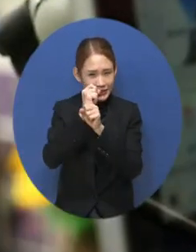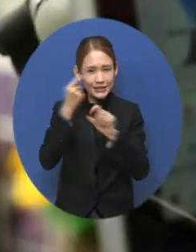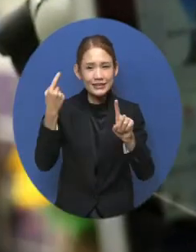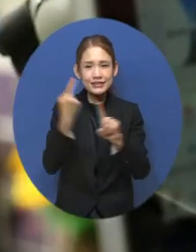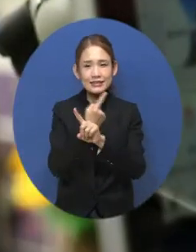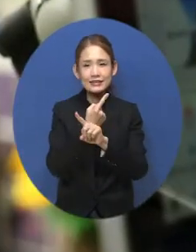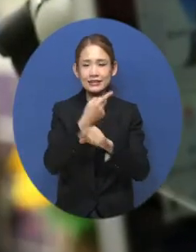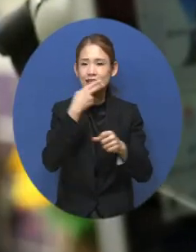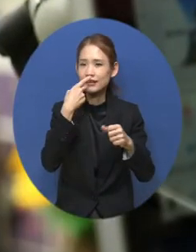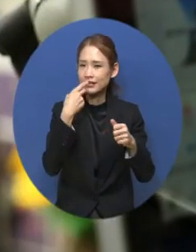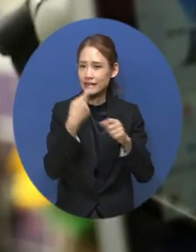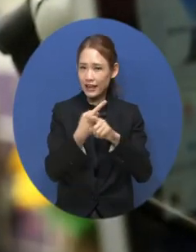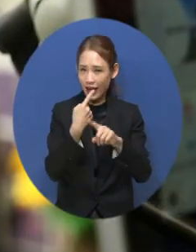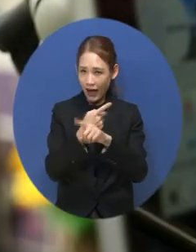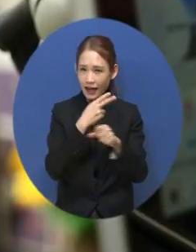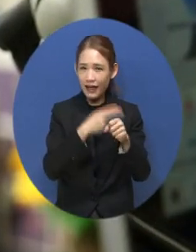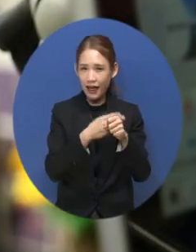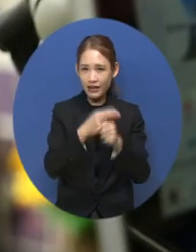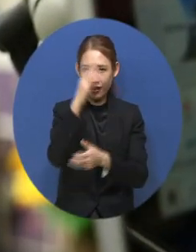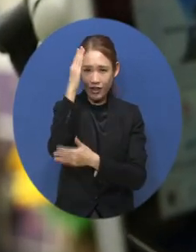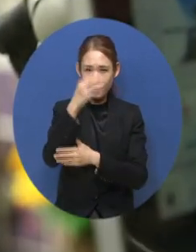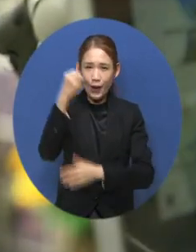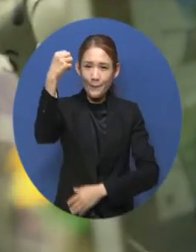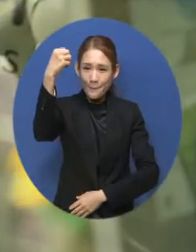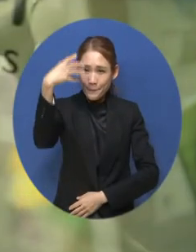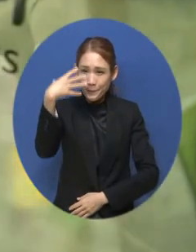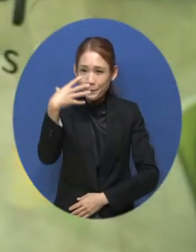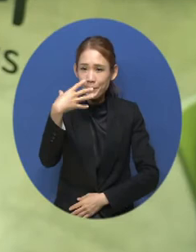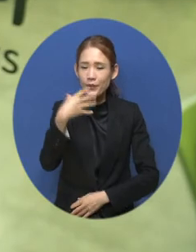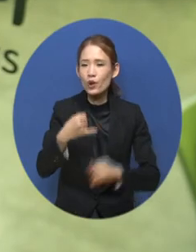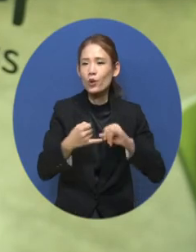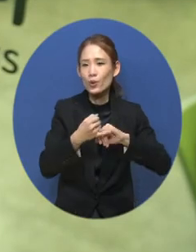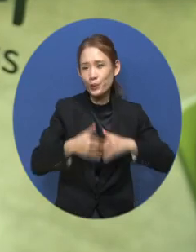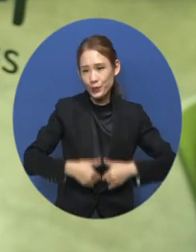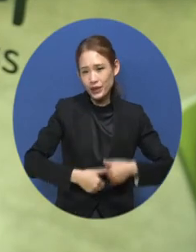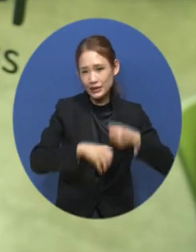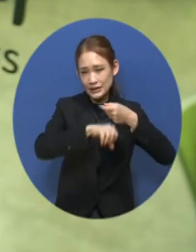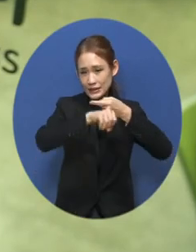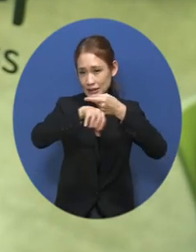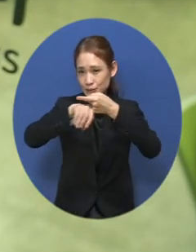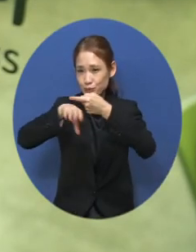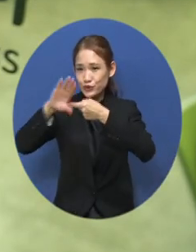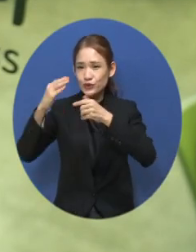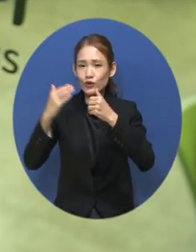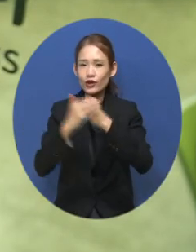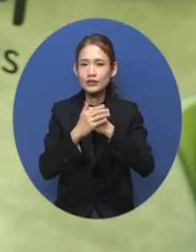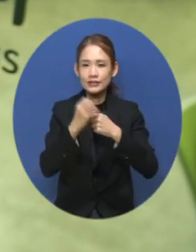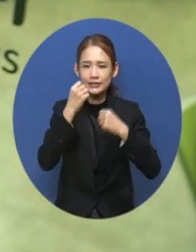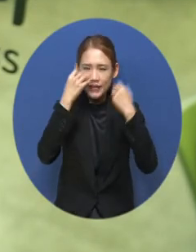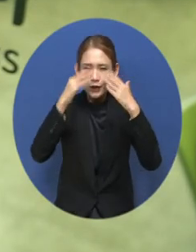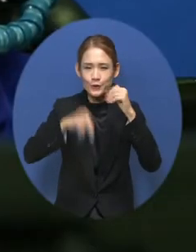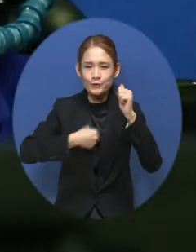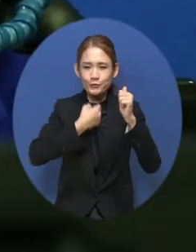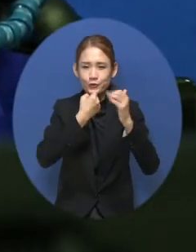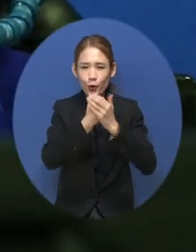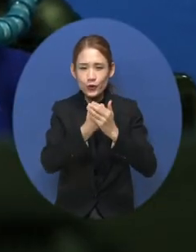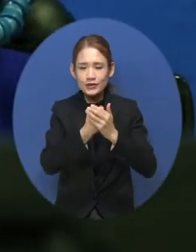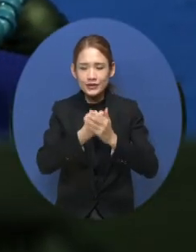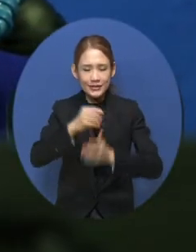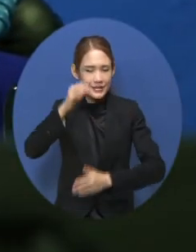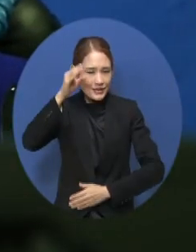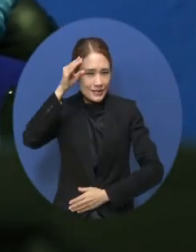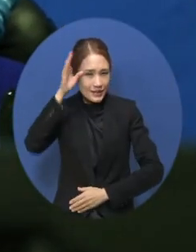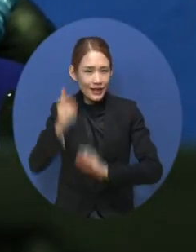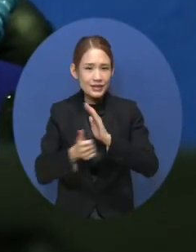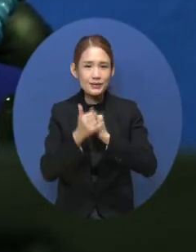씨. 빛이 필요한 곳에서 등불이 되어줄 그의 새로운 도전을 기대하며